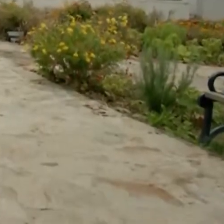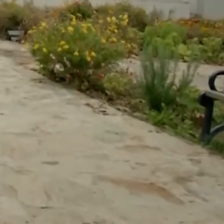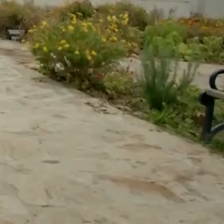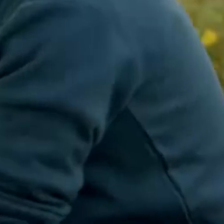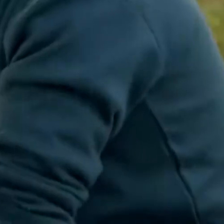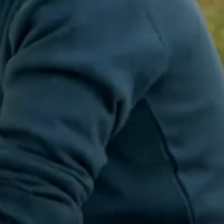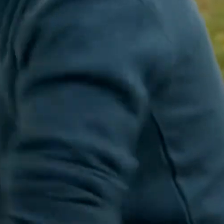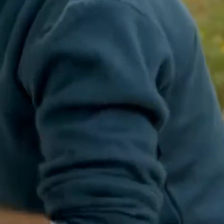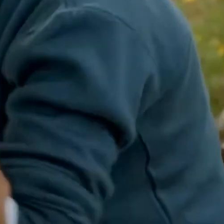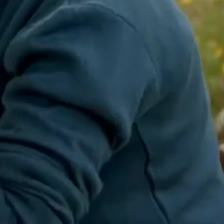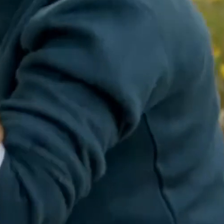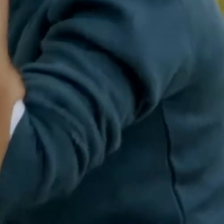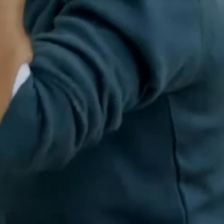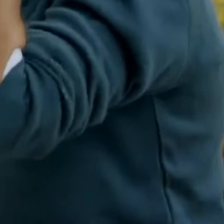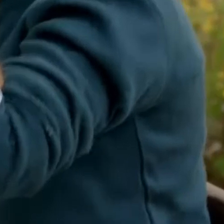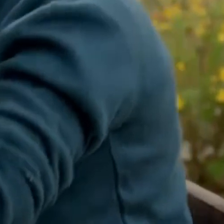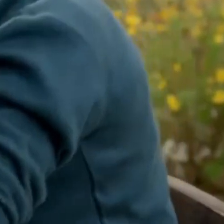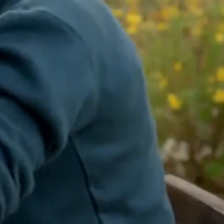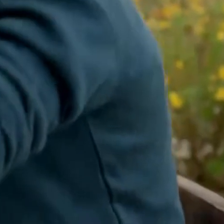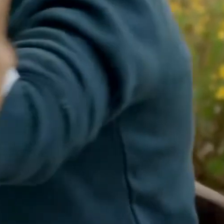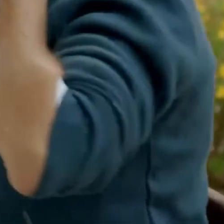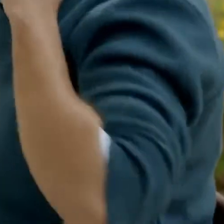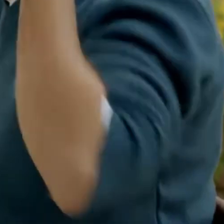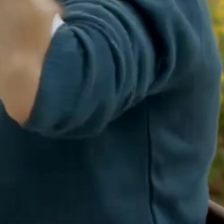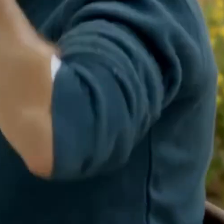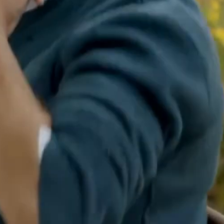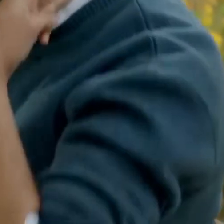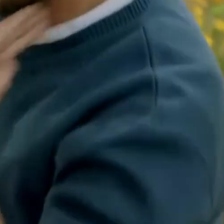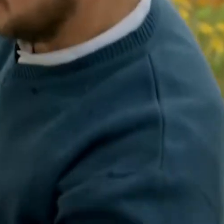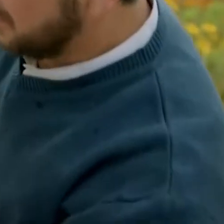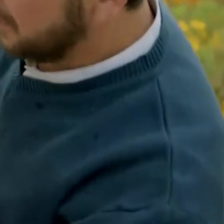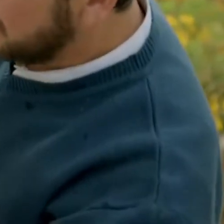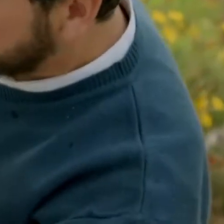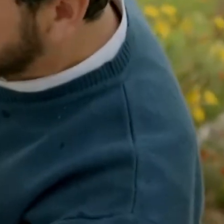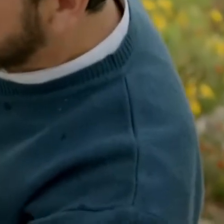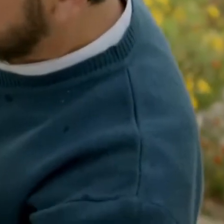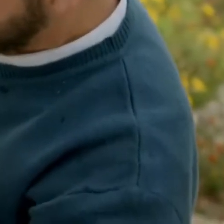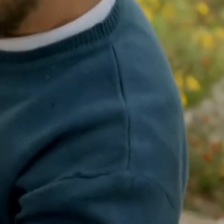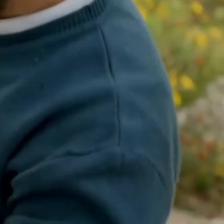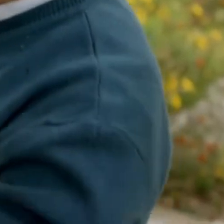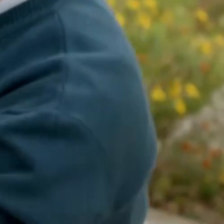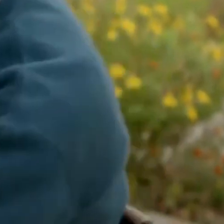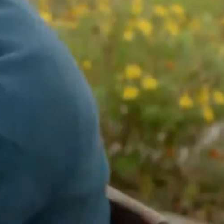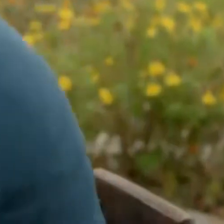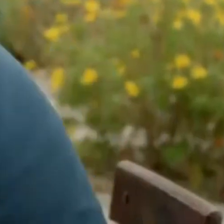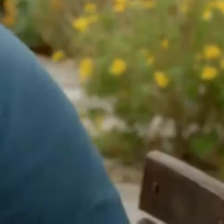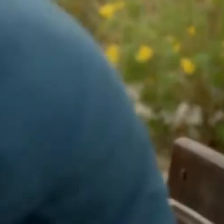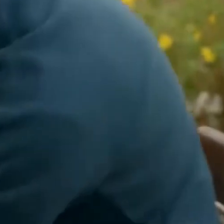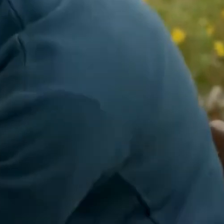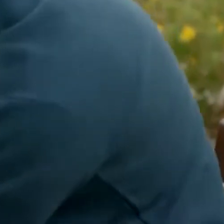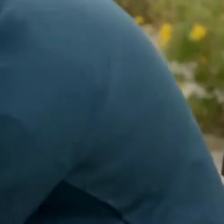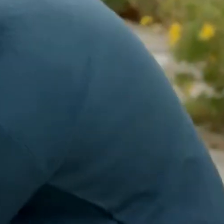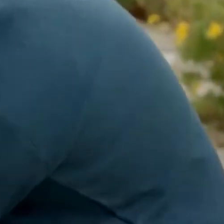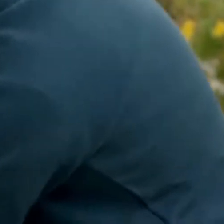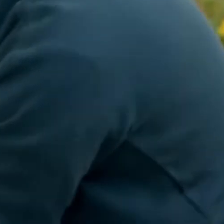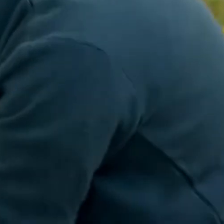önü. Cemil şadırvanda abdest alıyor. Küçük parmaklarıyla kulaklarını temizledi. Kaygıyla yüzünü buruşturup çektiği ayaklarını yıkıyor.